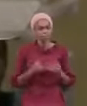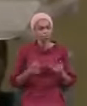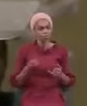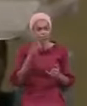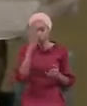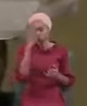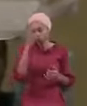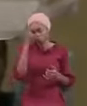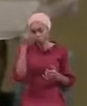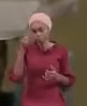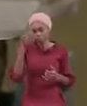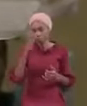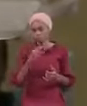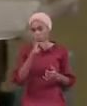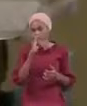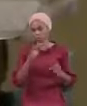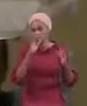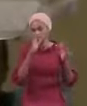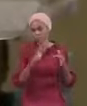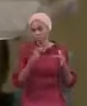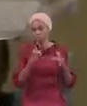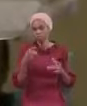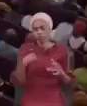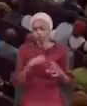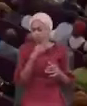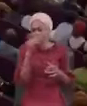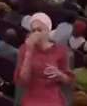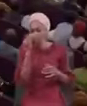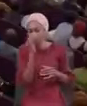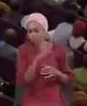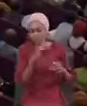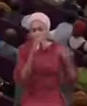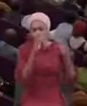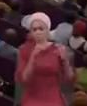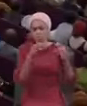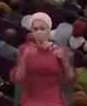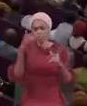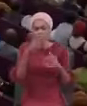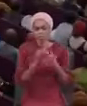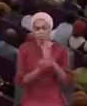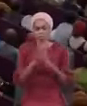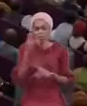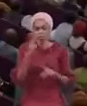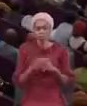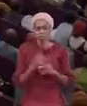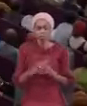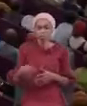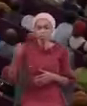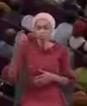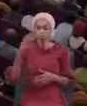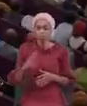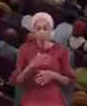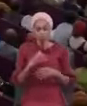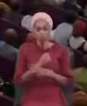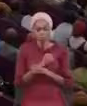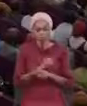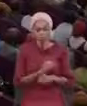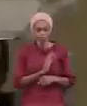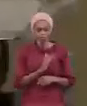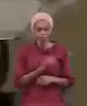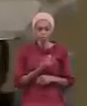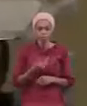va pas mépriser la miséricorde de Dieu ce matin au nom de Jésus Dieu aime les âmes il a créé ses âmes il a mis en